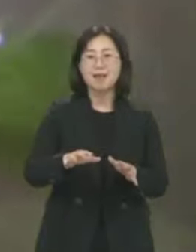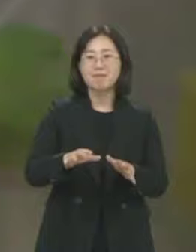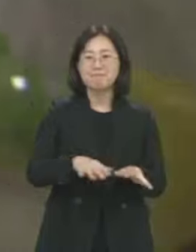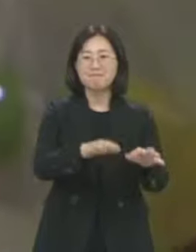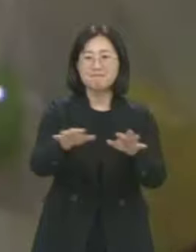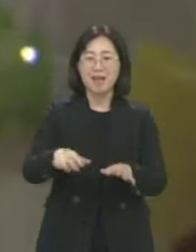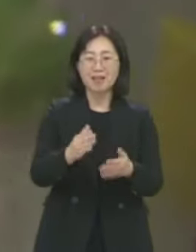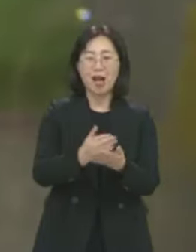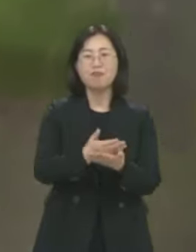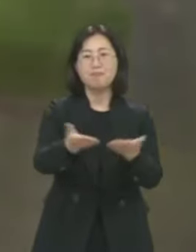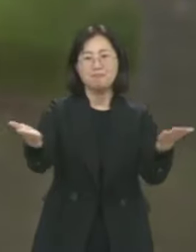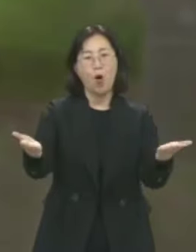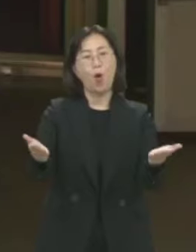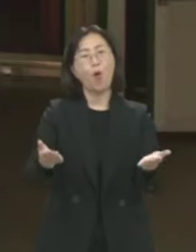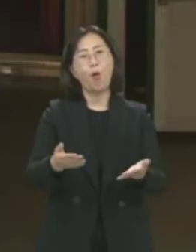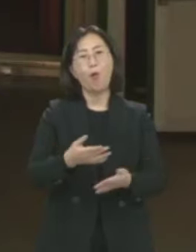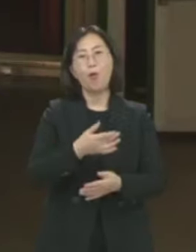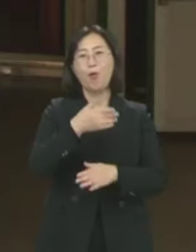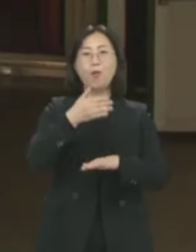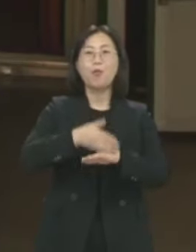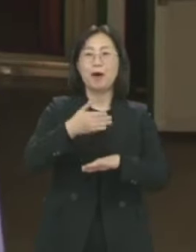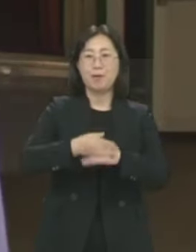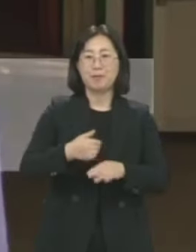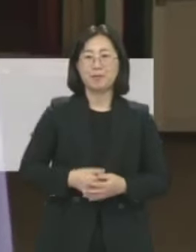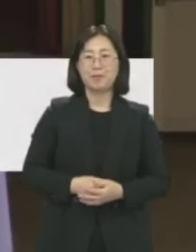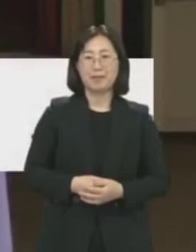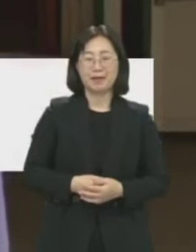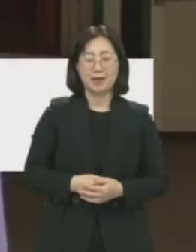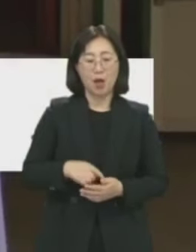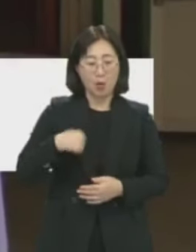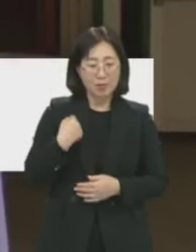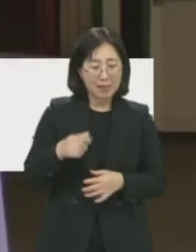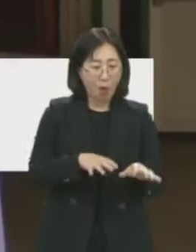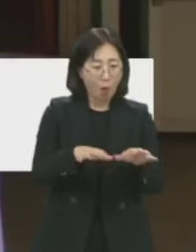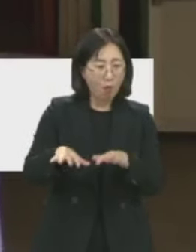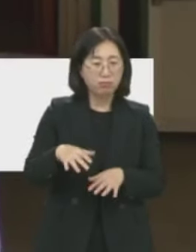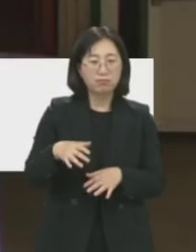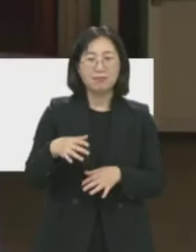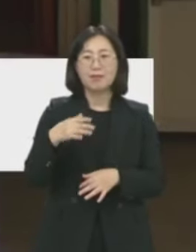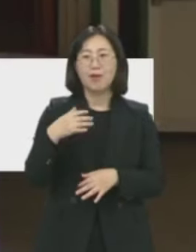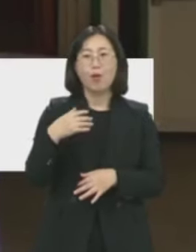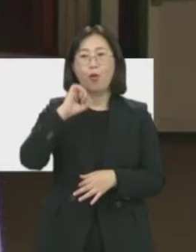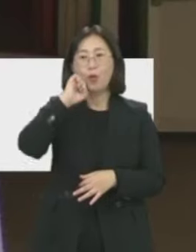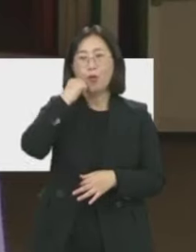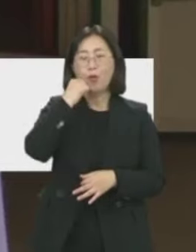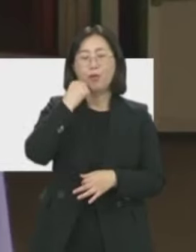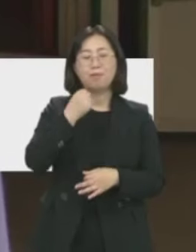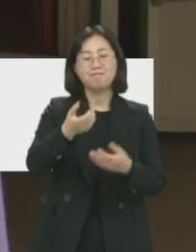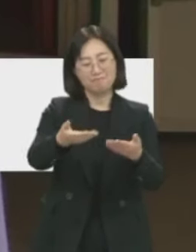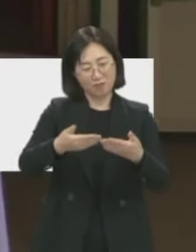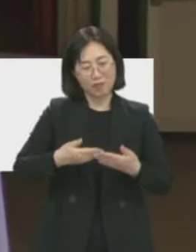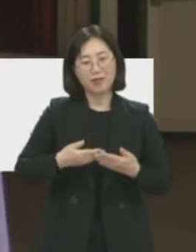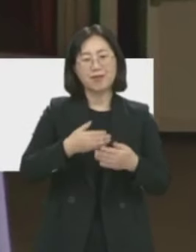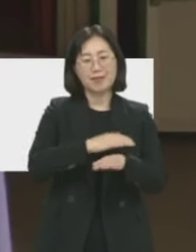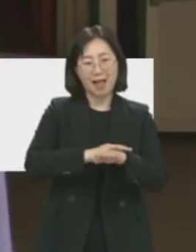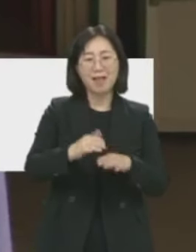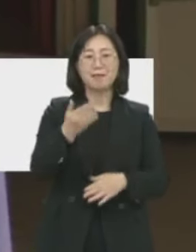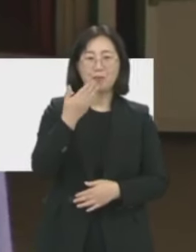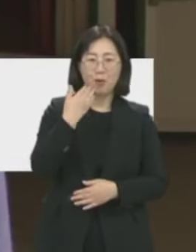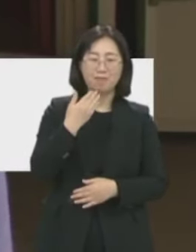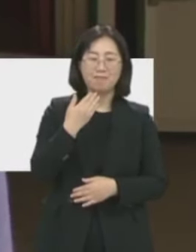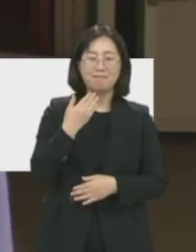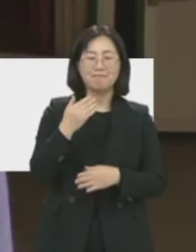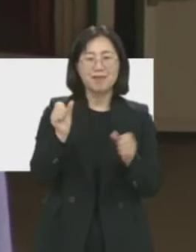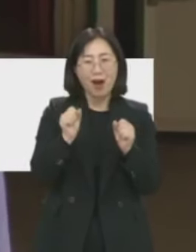이유입니다. 이렇게 혼자 김장을 못하는데 갖다 주셔서 잘 먹고